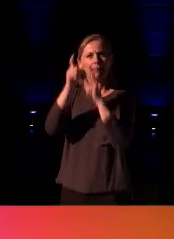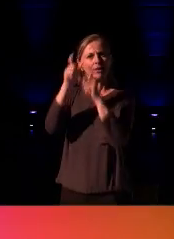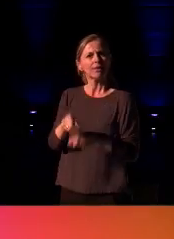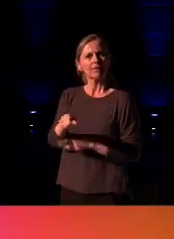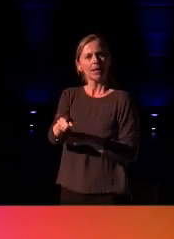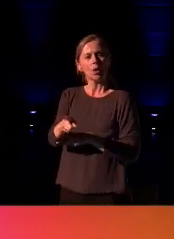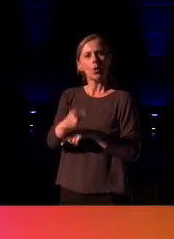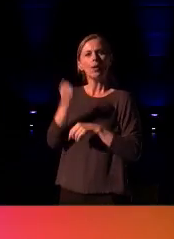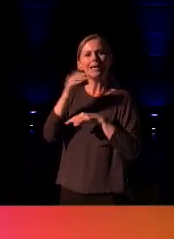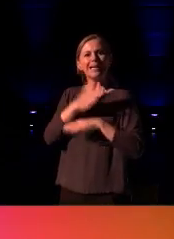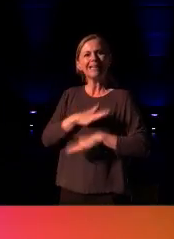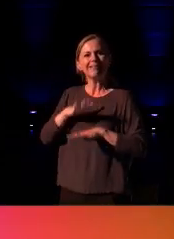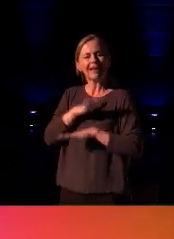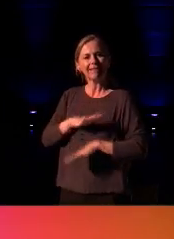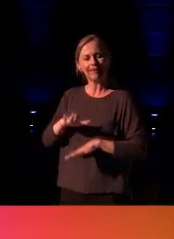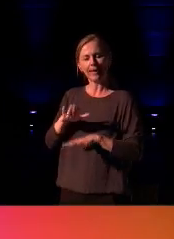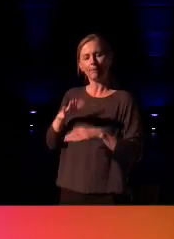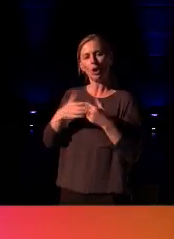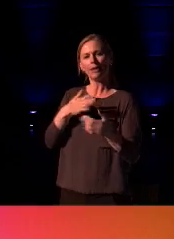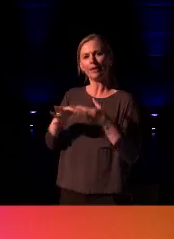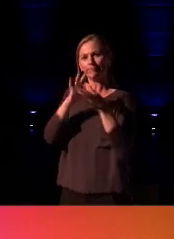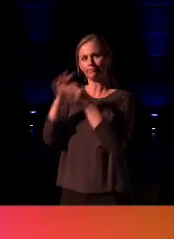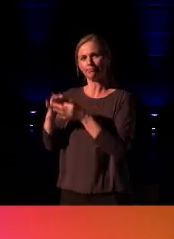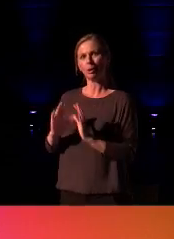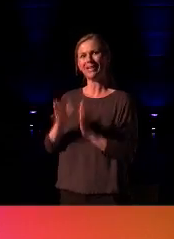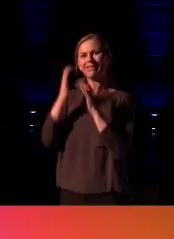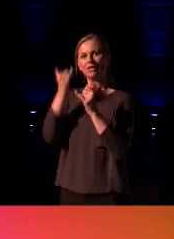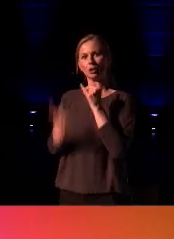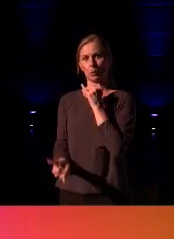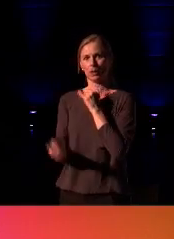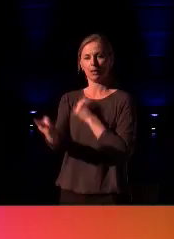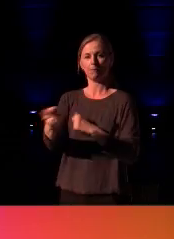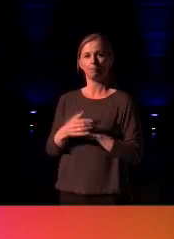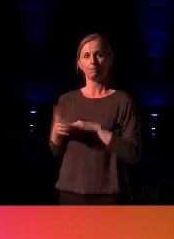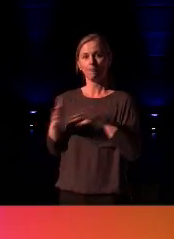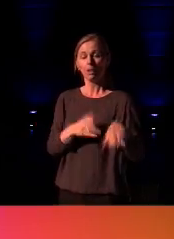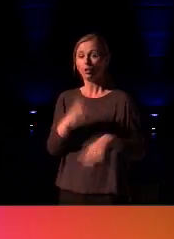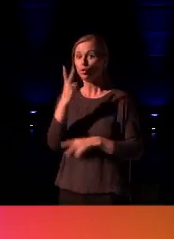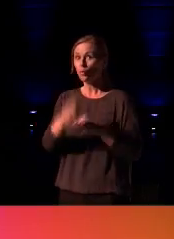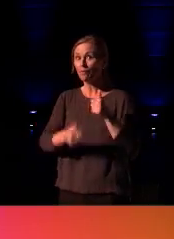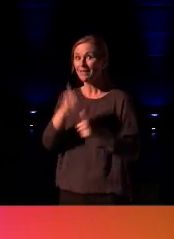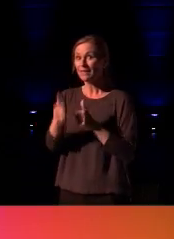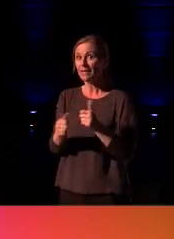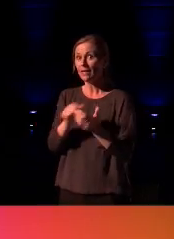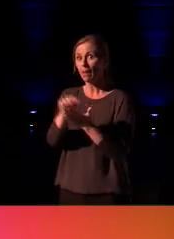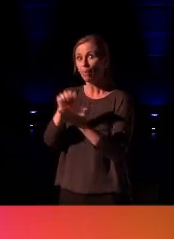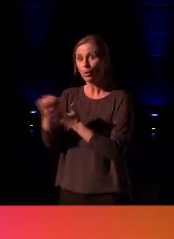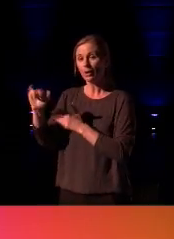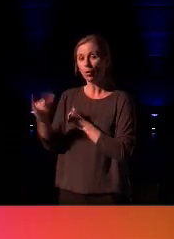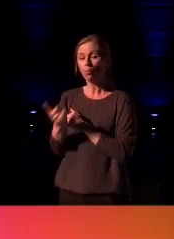og lindrende behandling mot livets slutt. To viktige rapporter om aldring.